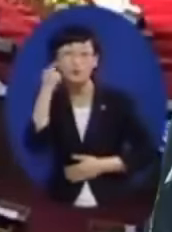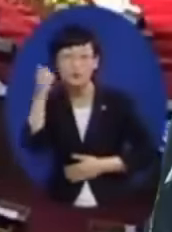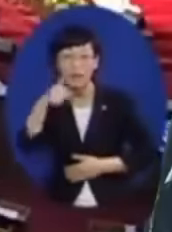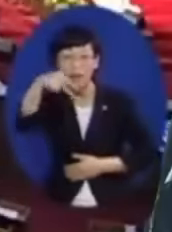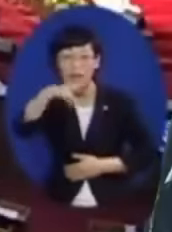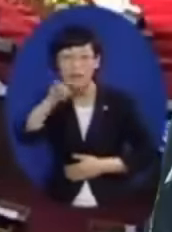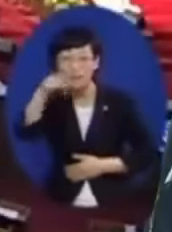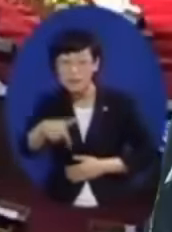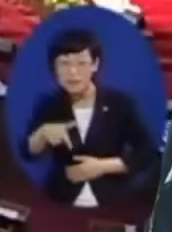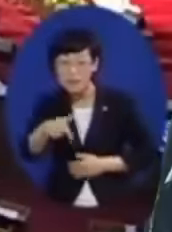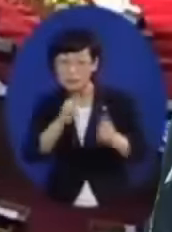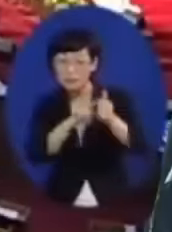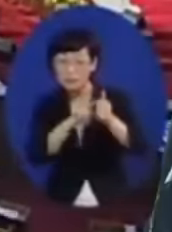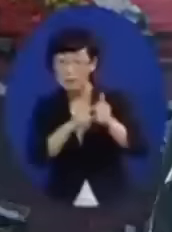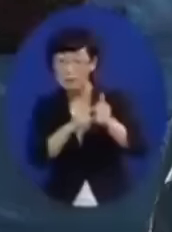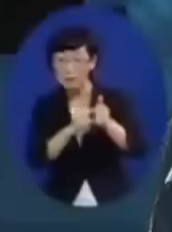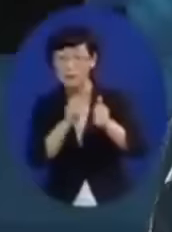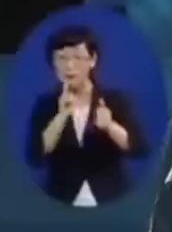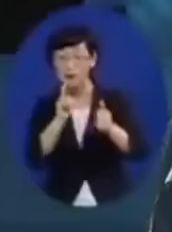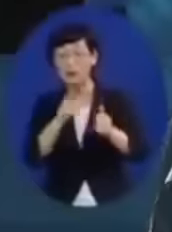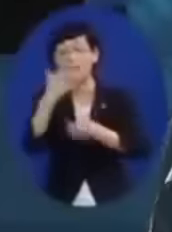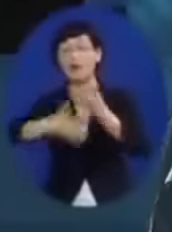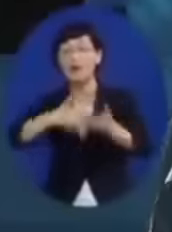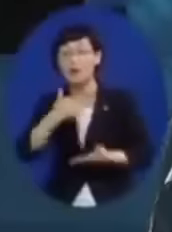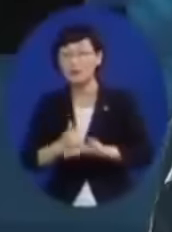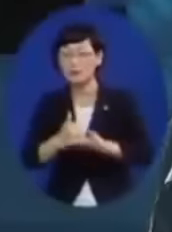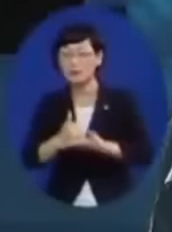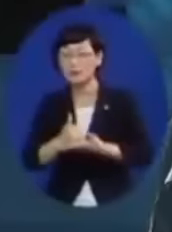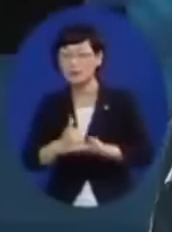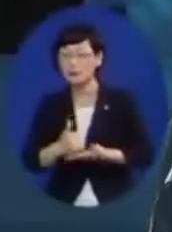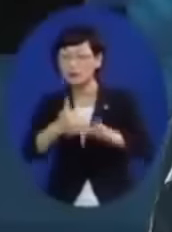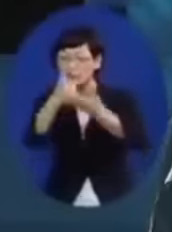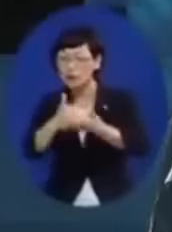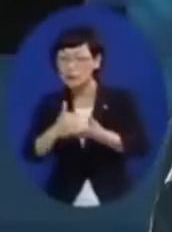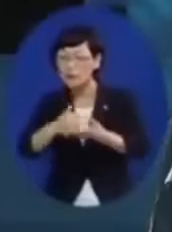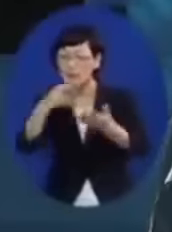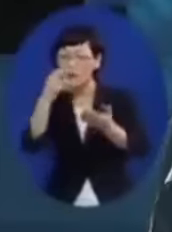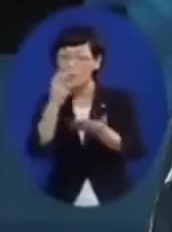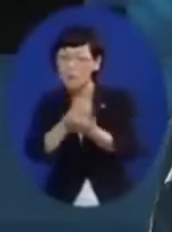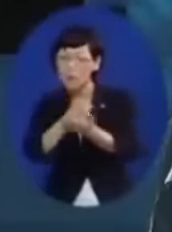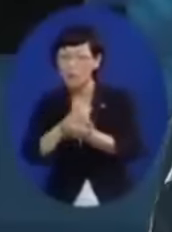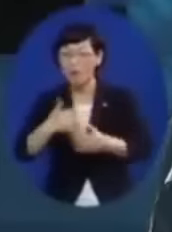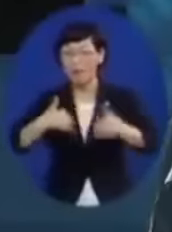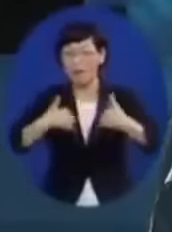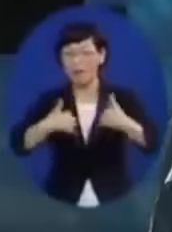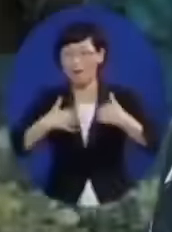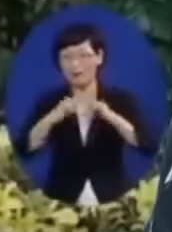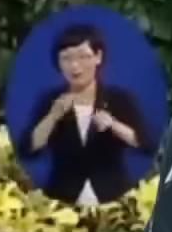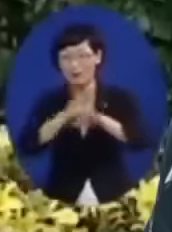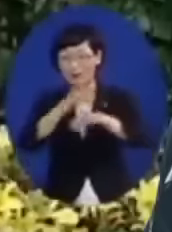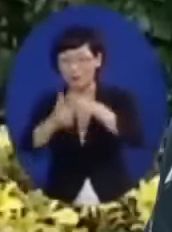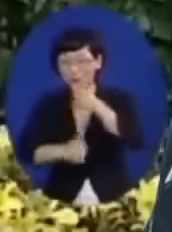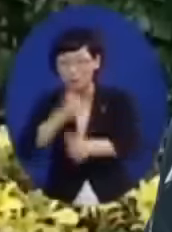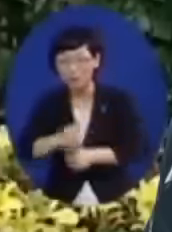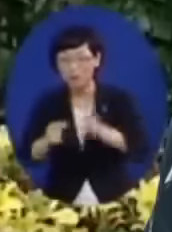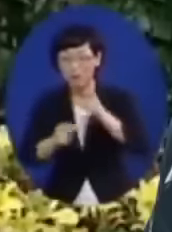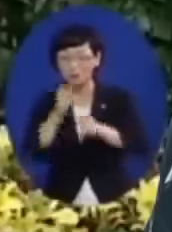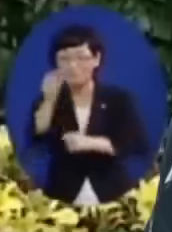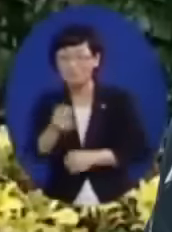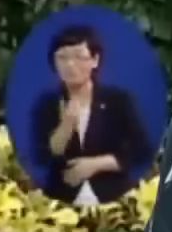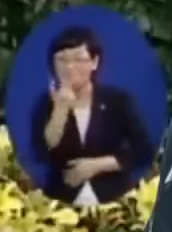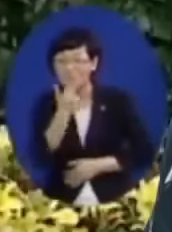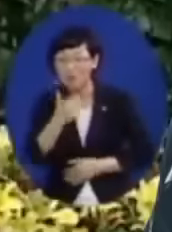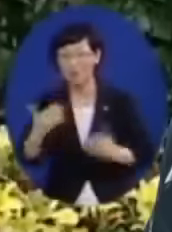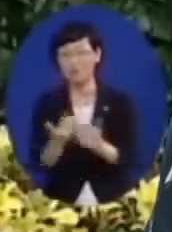잭 헤이포드는 하나님은 그분의 계명을 즐거워하는 백성과 그의 후손에게 장수와